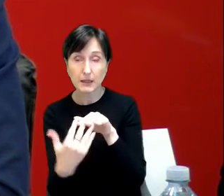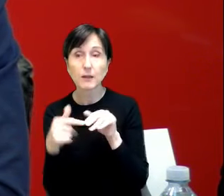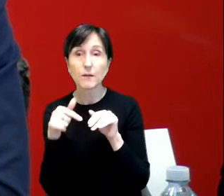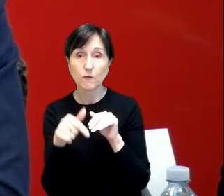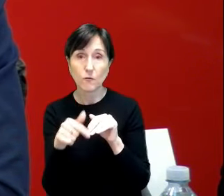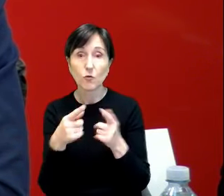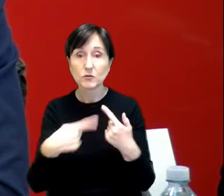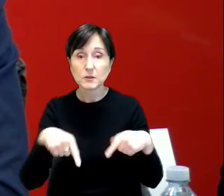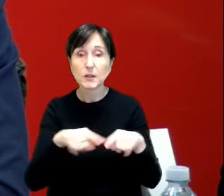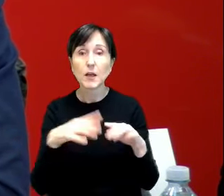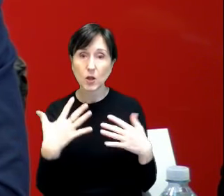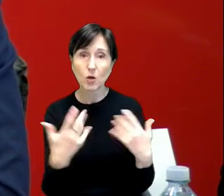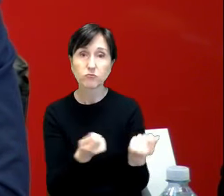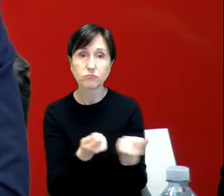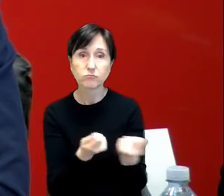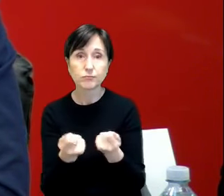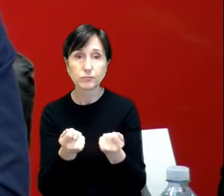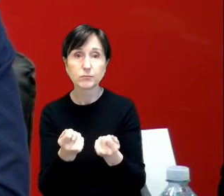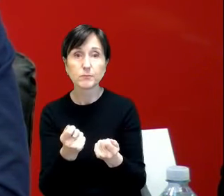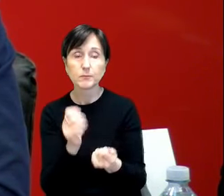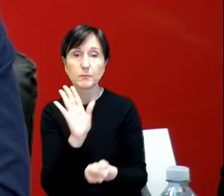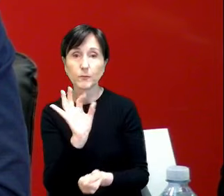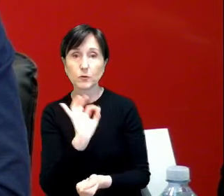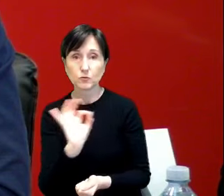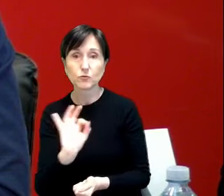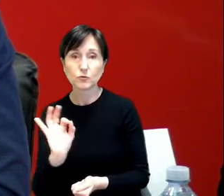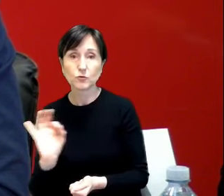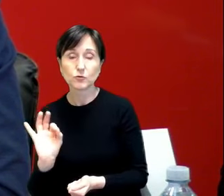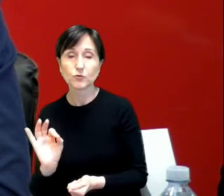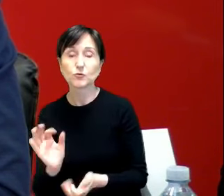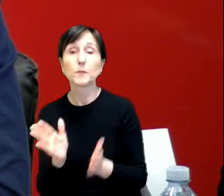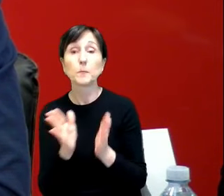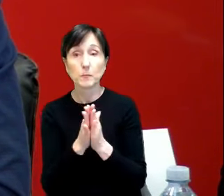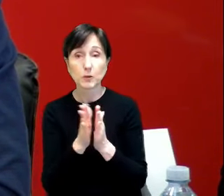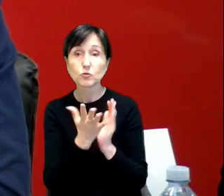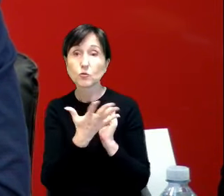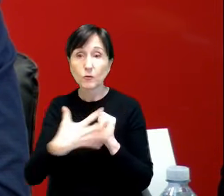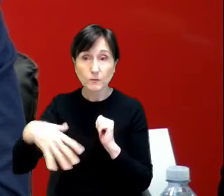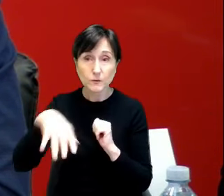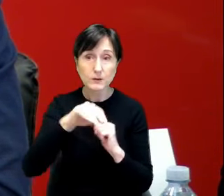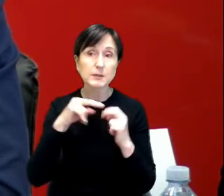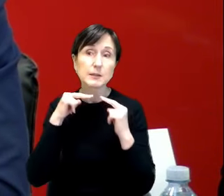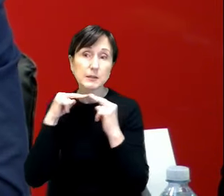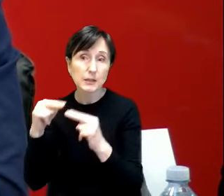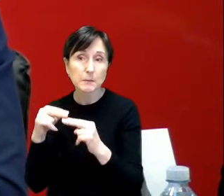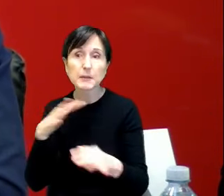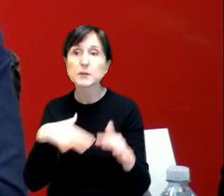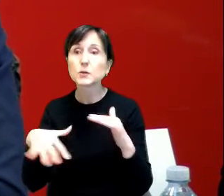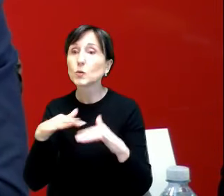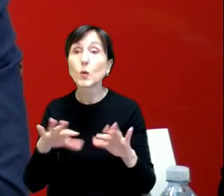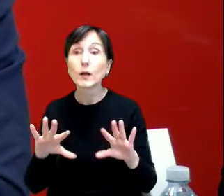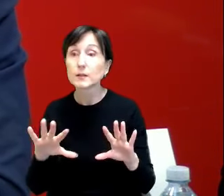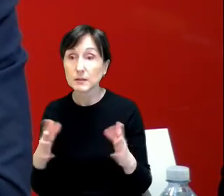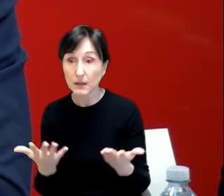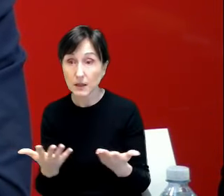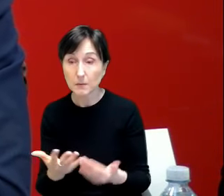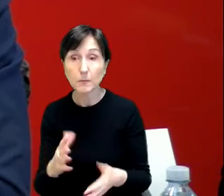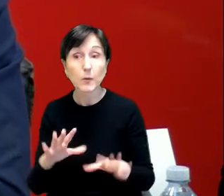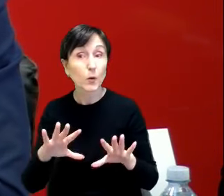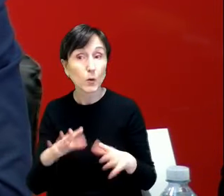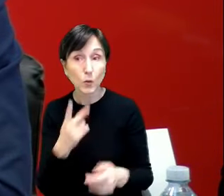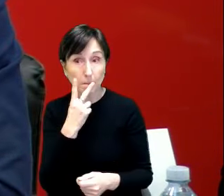tai geras klausimas stebėkim situaciją visi kartu ir jeigu matysim tikrai sakykime